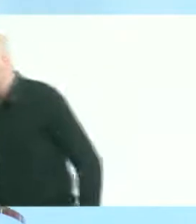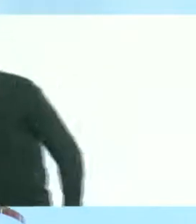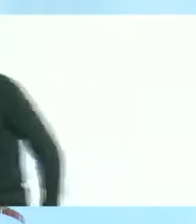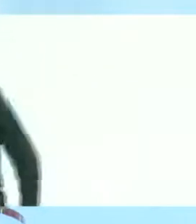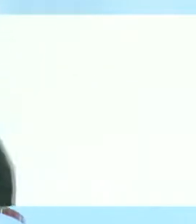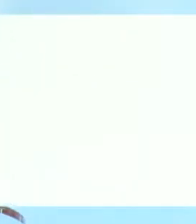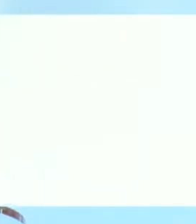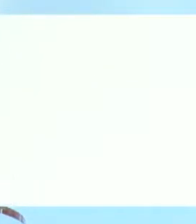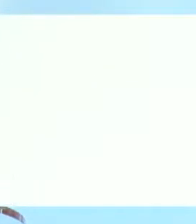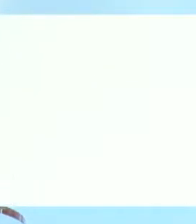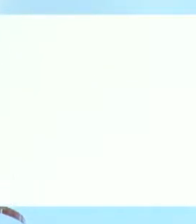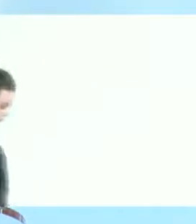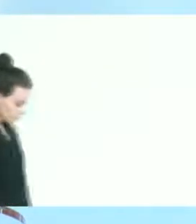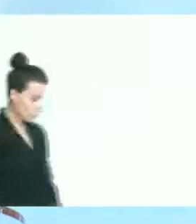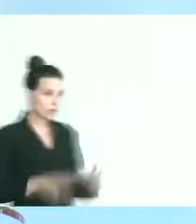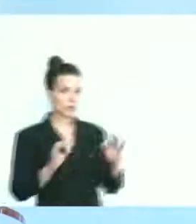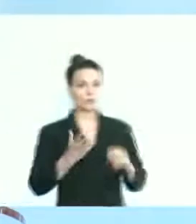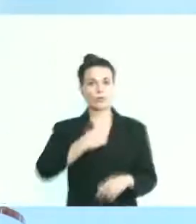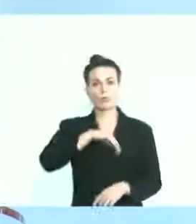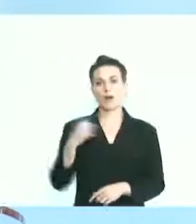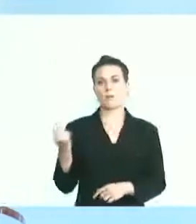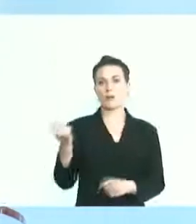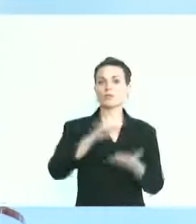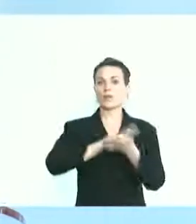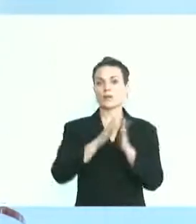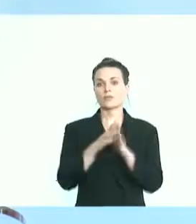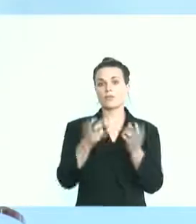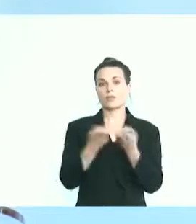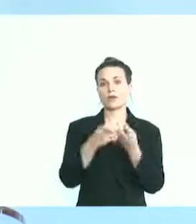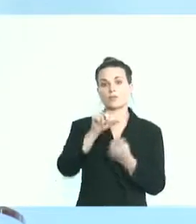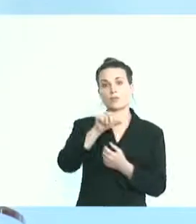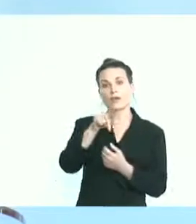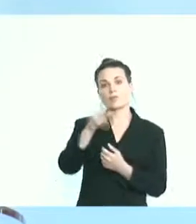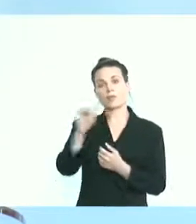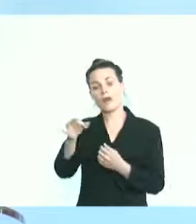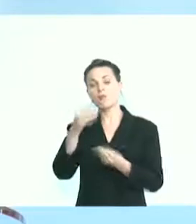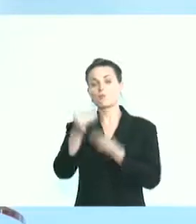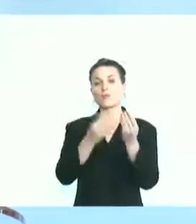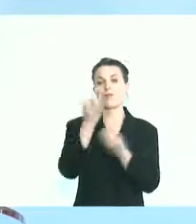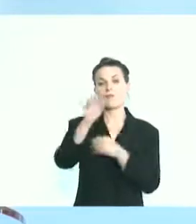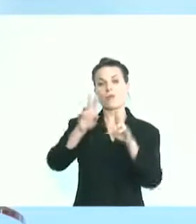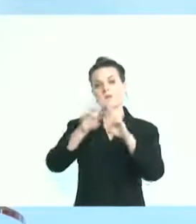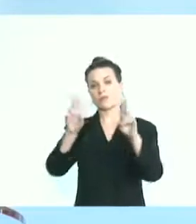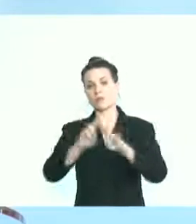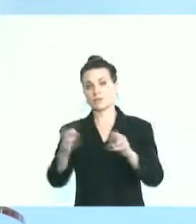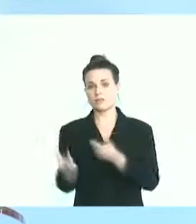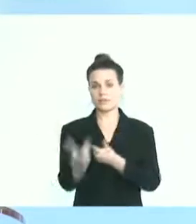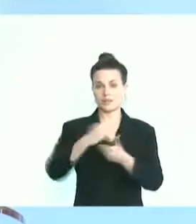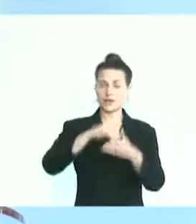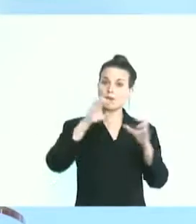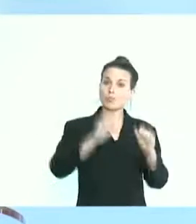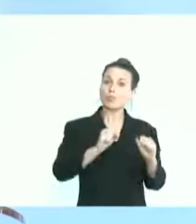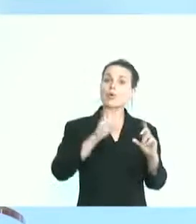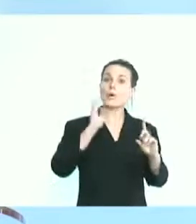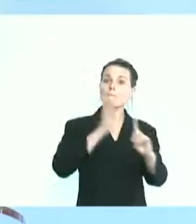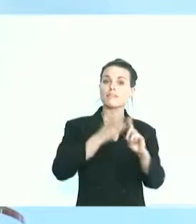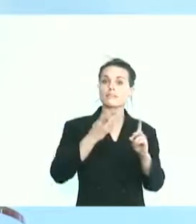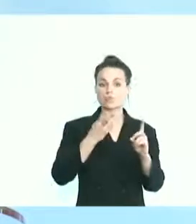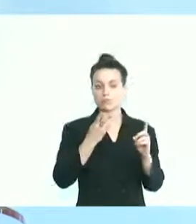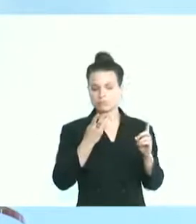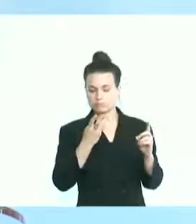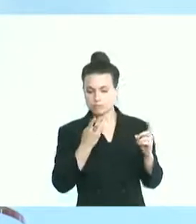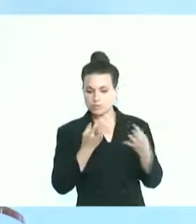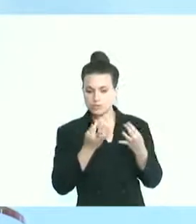et Unicité, qui ont fourni leur expertise. Et nous avons ouvert la possibilité de compléter cette mission de sensibilisation des